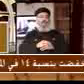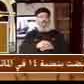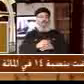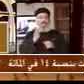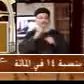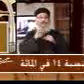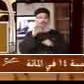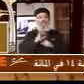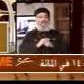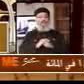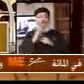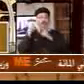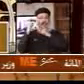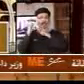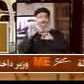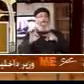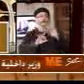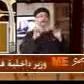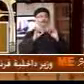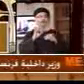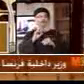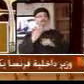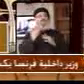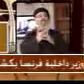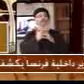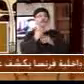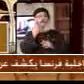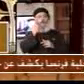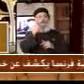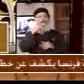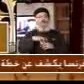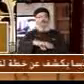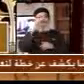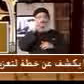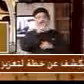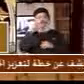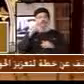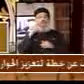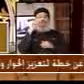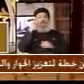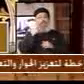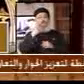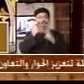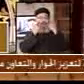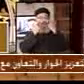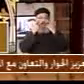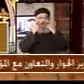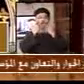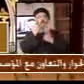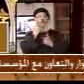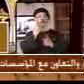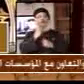أقولها تاني: الله يبحث عن سبب واحد لخلاصك حتى وإن كانت دمعة